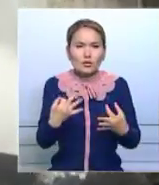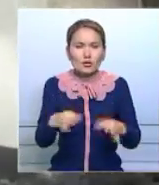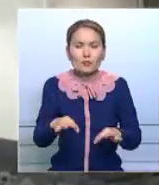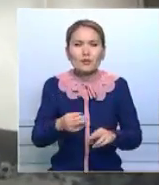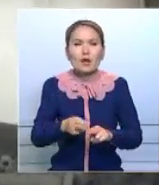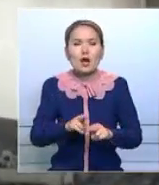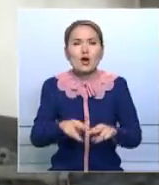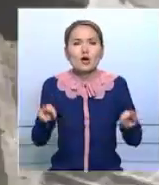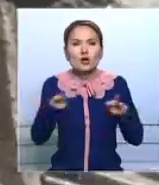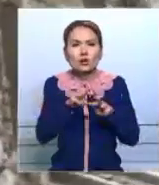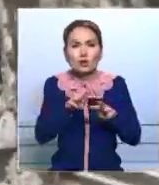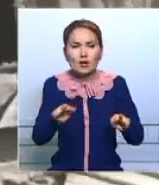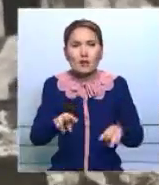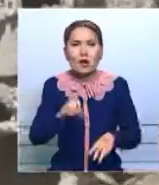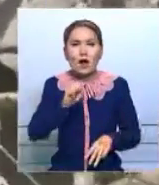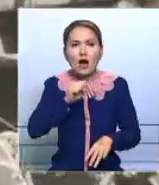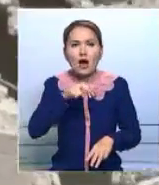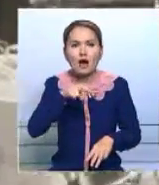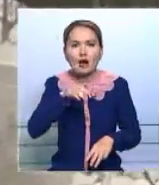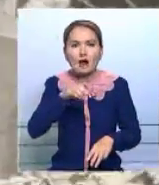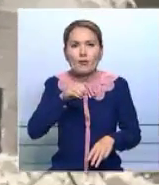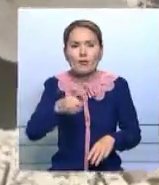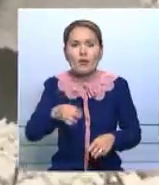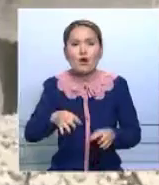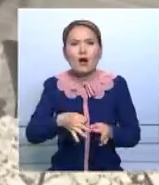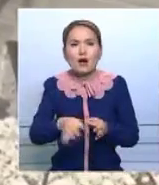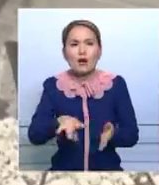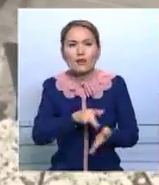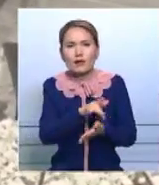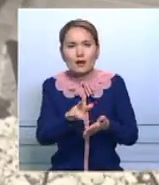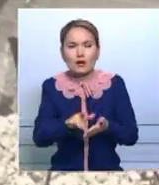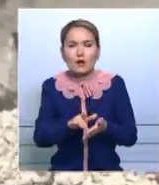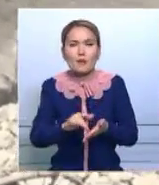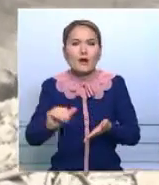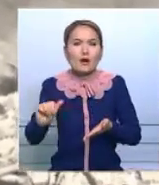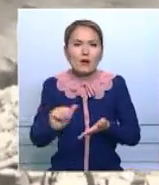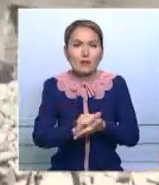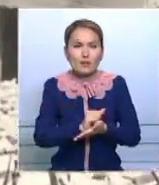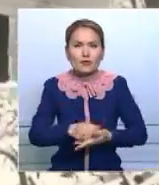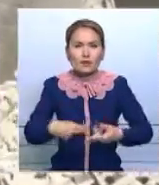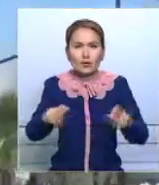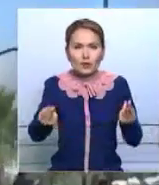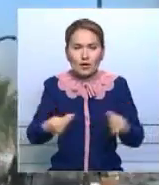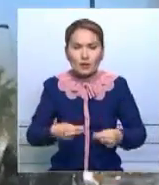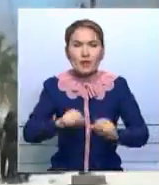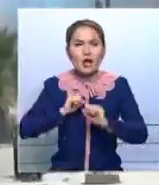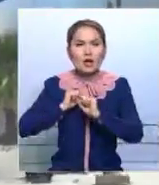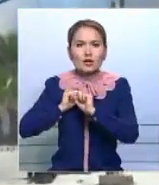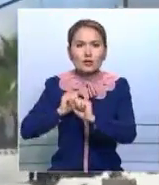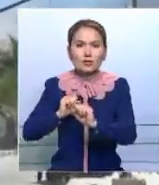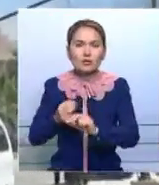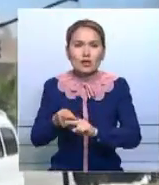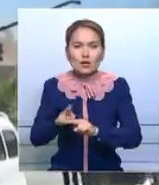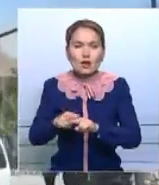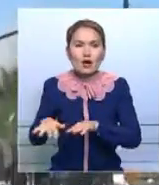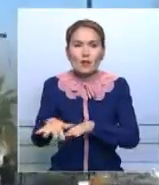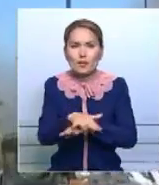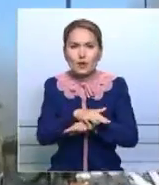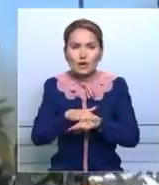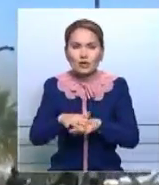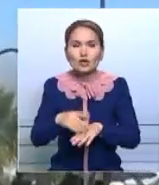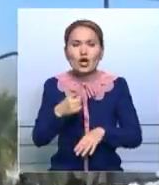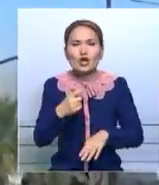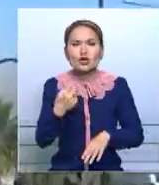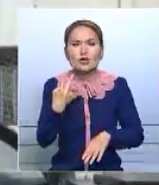жасағы Алеппо мен ел астанасы Дамаскты қосып тұратын стратегиялық маңызды Хантуман елді мекенін Хомс провинциясынан 120 шақырым